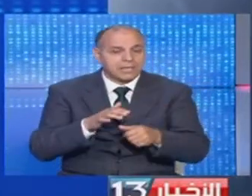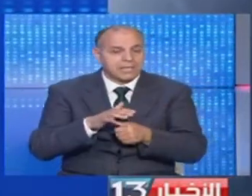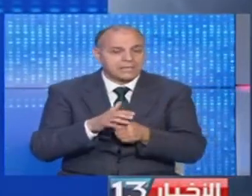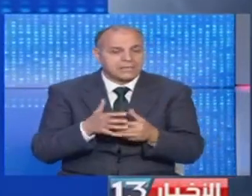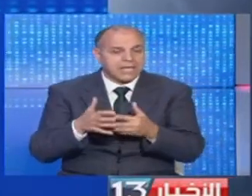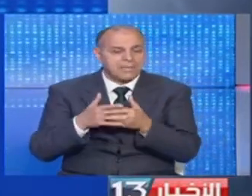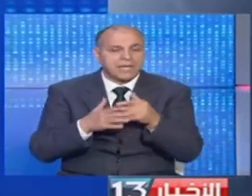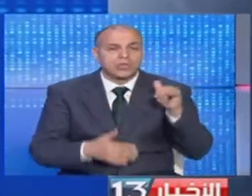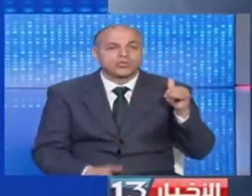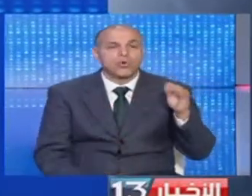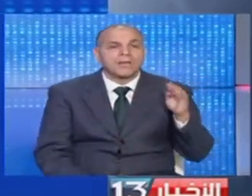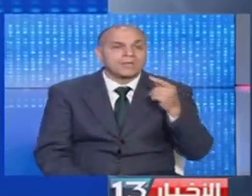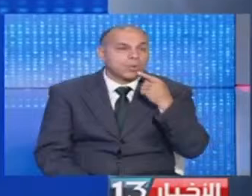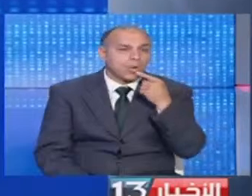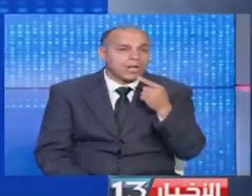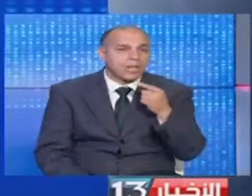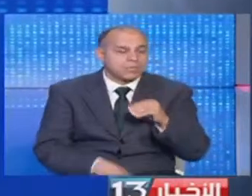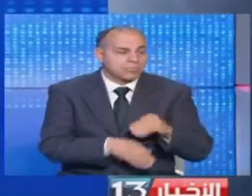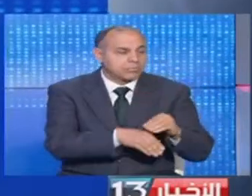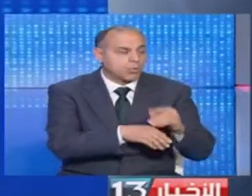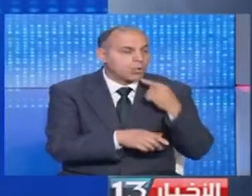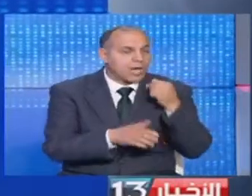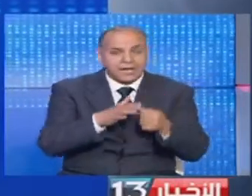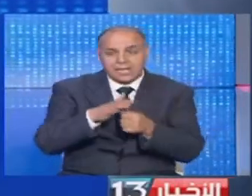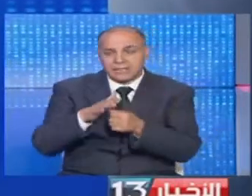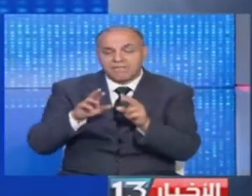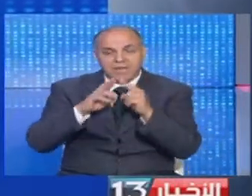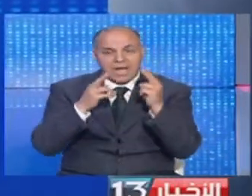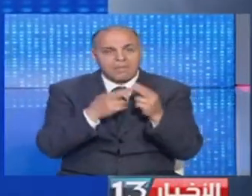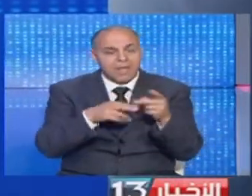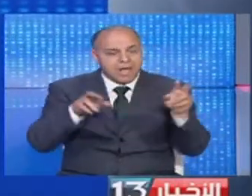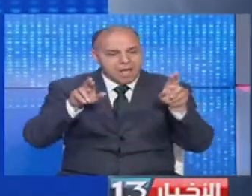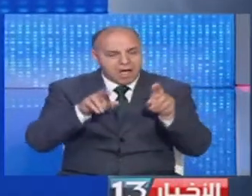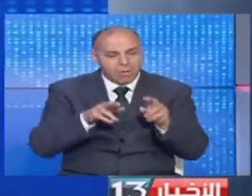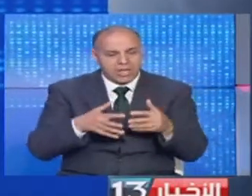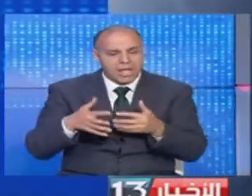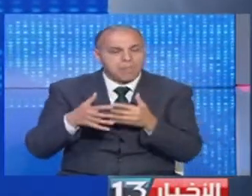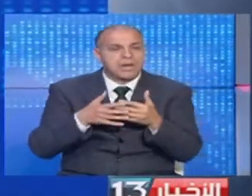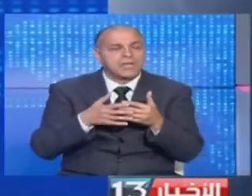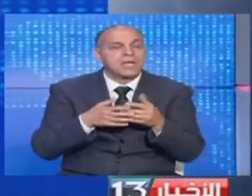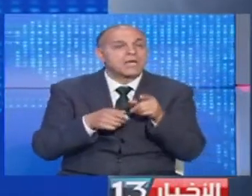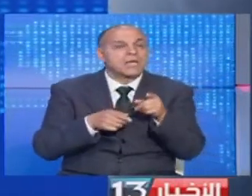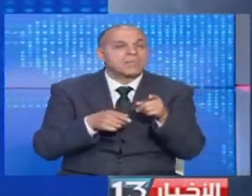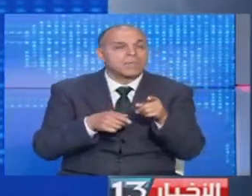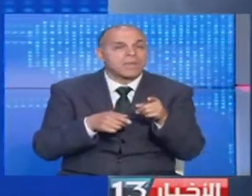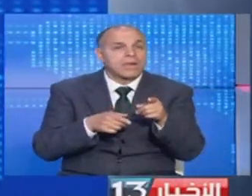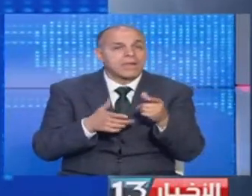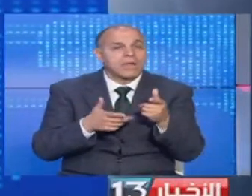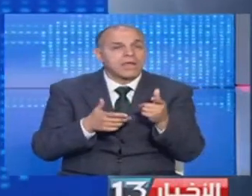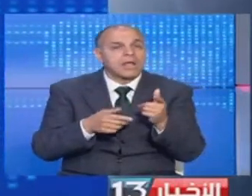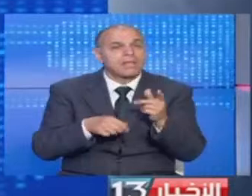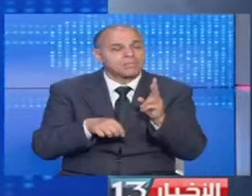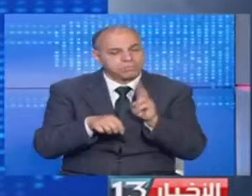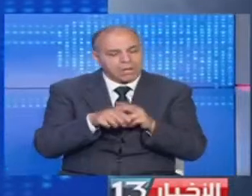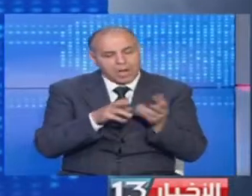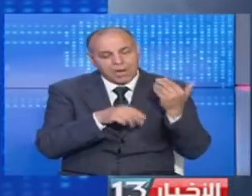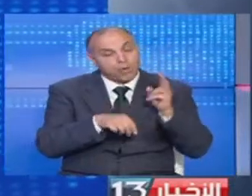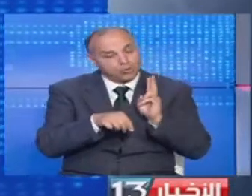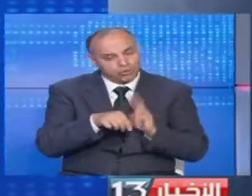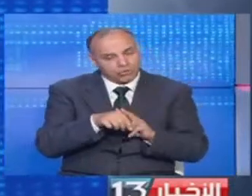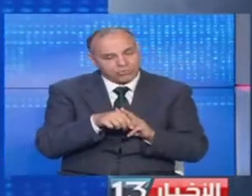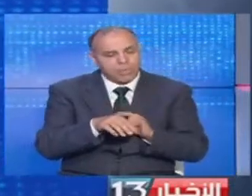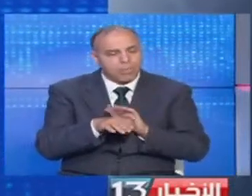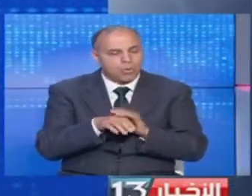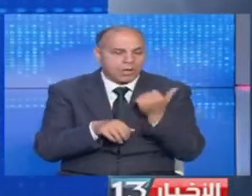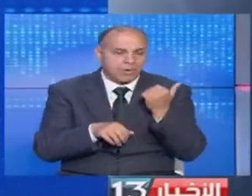الامريكي جو بايدن لاقناع نظرائه من زعماء العالم بعوده الولايات المتحده الامريكيه الى موقع القياده في